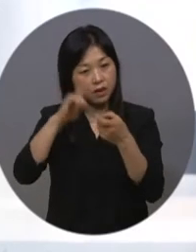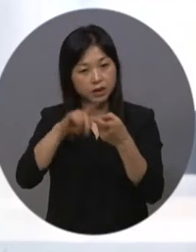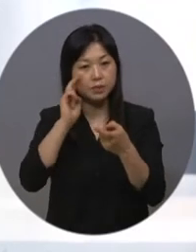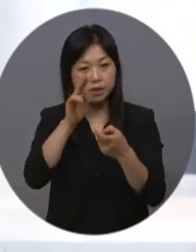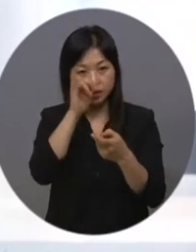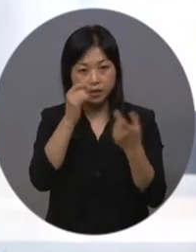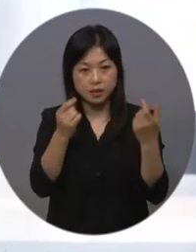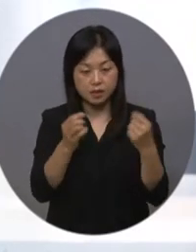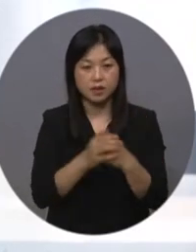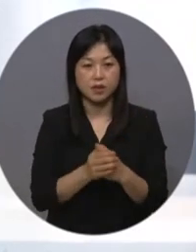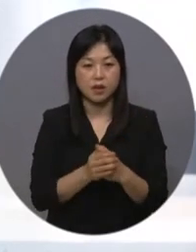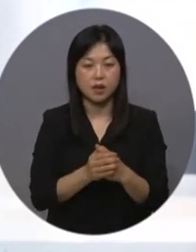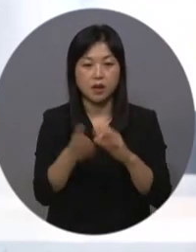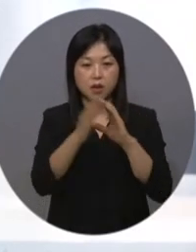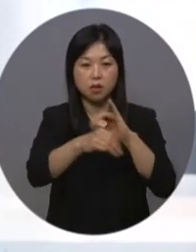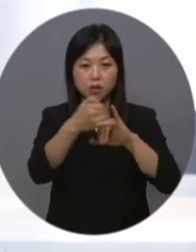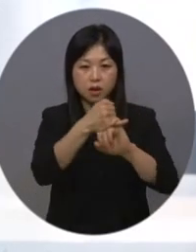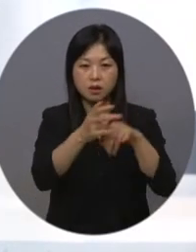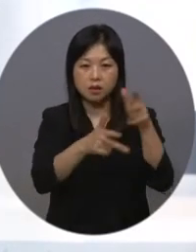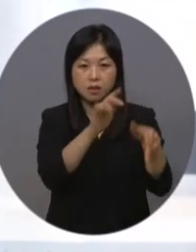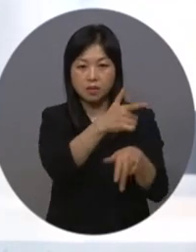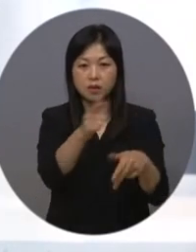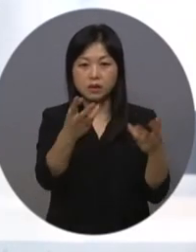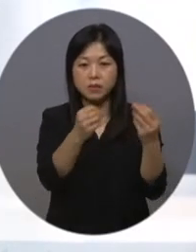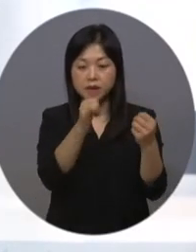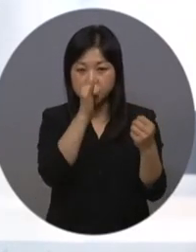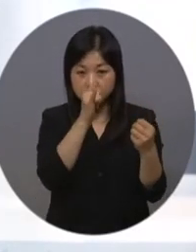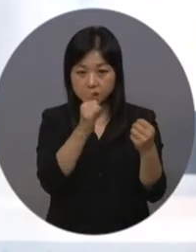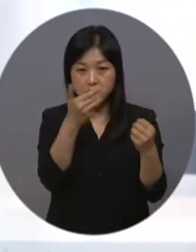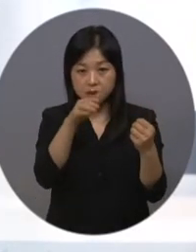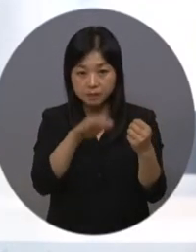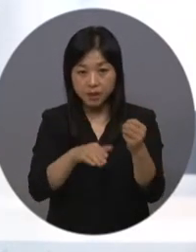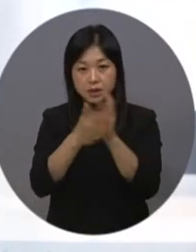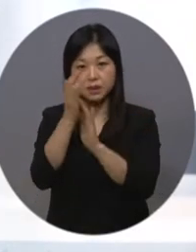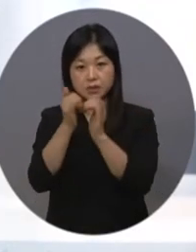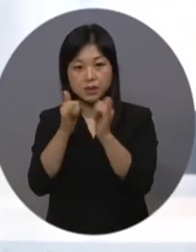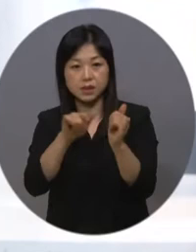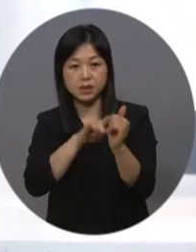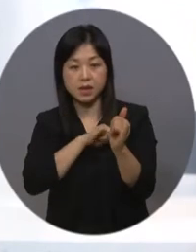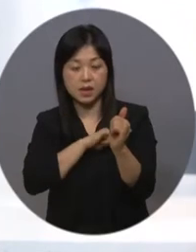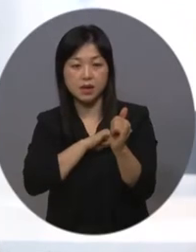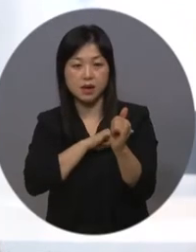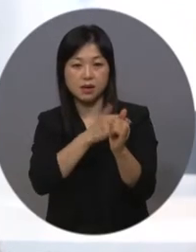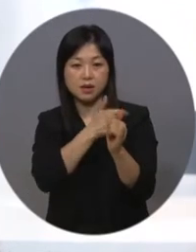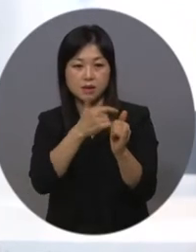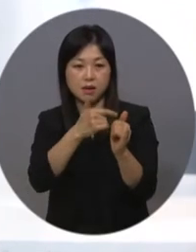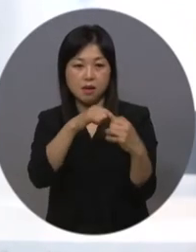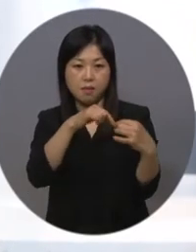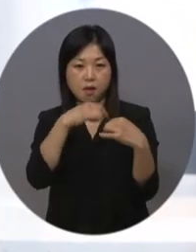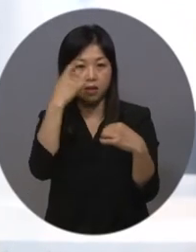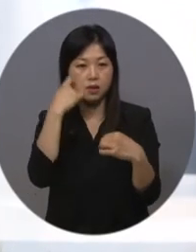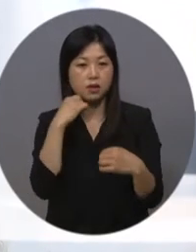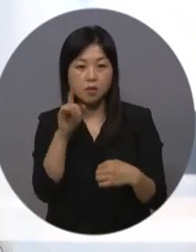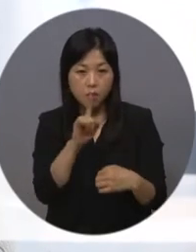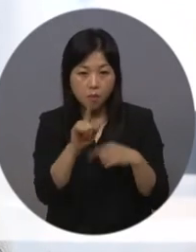공약사업 있지만 시민들이 제일 피부로 느끼는 것은 큰 사업 같습니다. 특히 그 교토